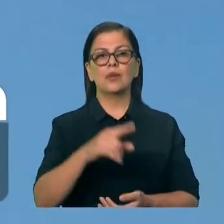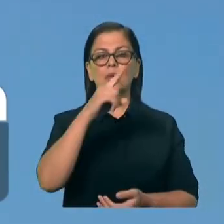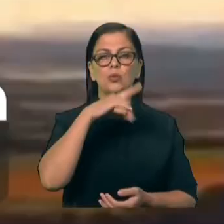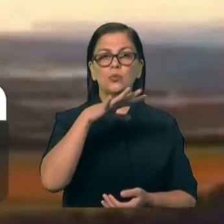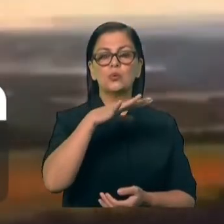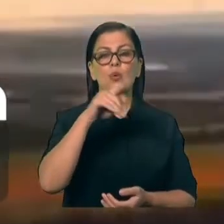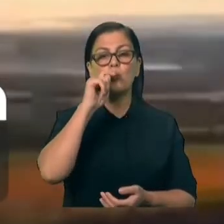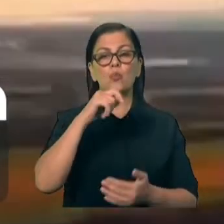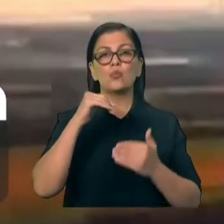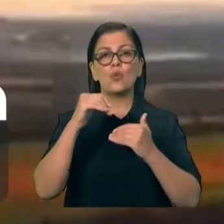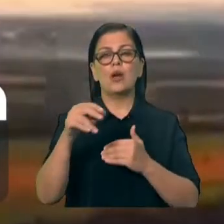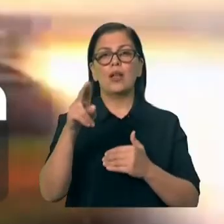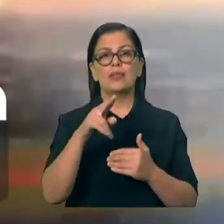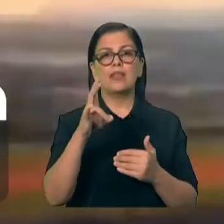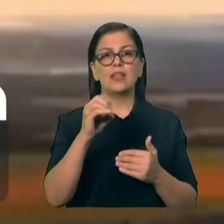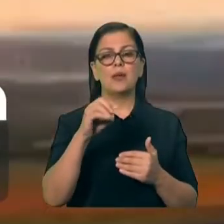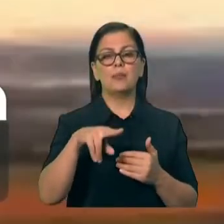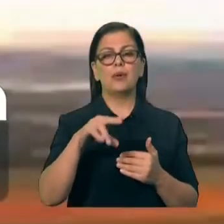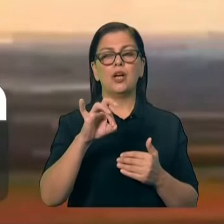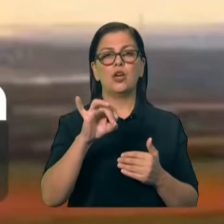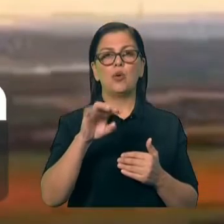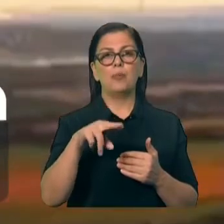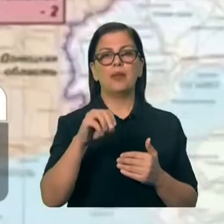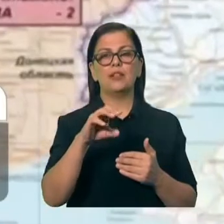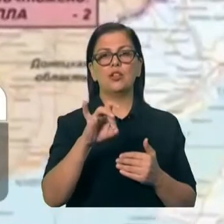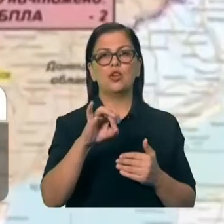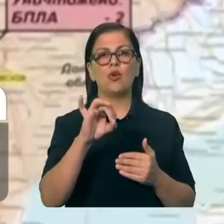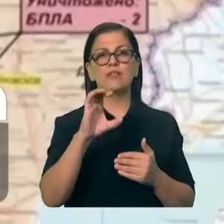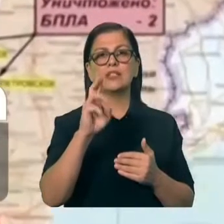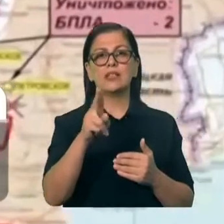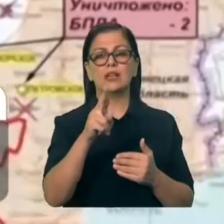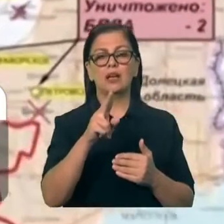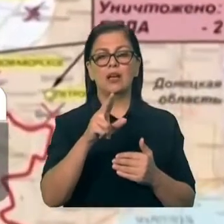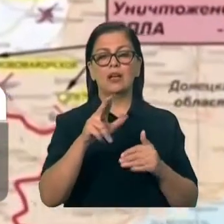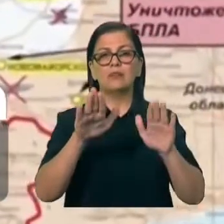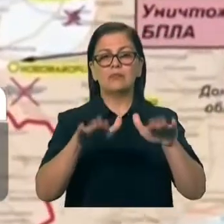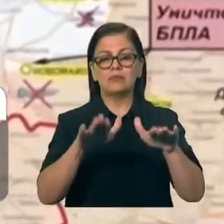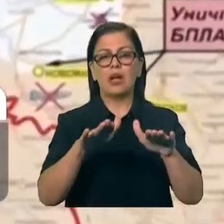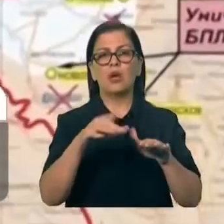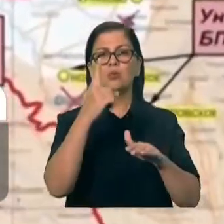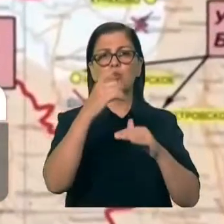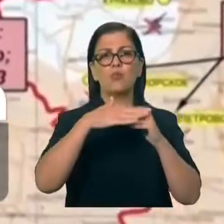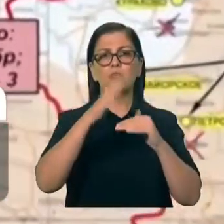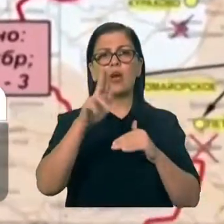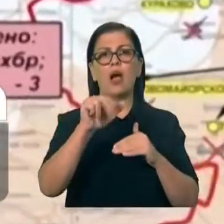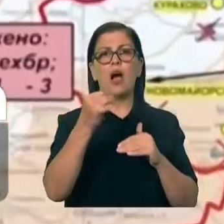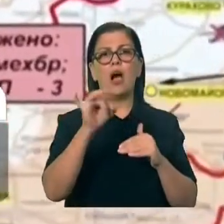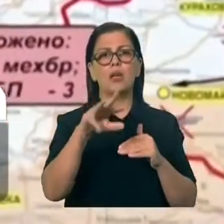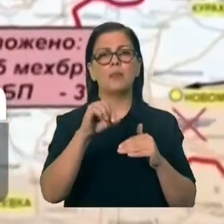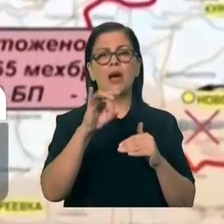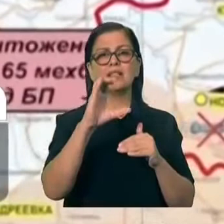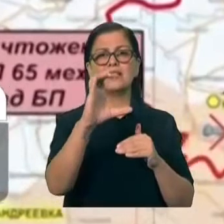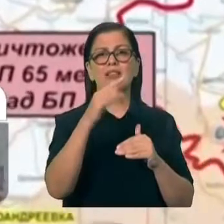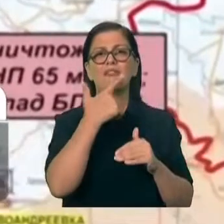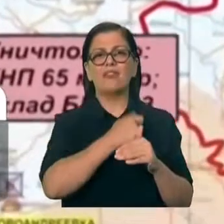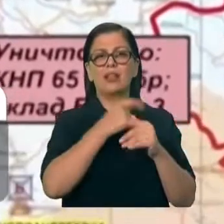Rusiya-Ukraynanın Dnepropetrovsk vilayətində Birləşmiş Ştatlar istehsalı olan 100-dən çox HIMARS raketini məhv edib. Bu barədə Rusiya Müdafiə Nazirliyinin